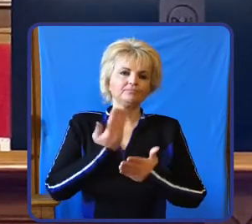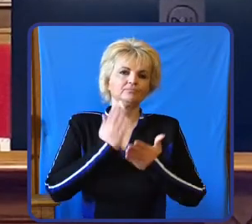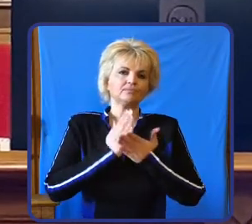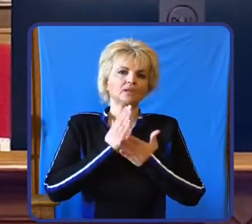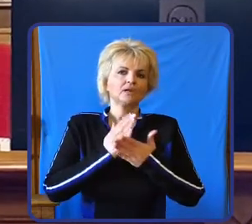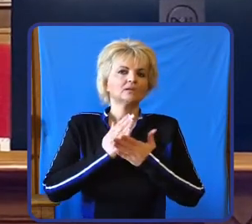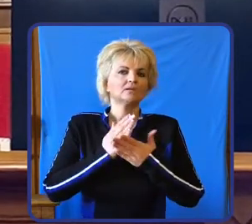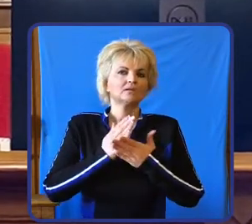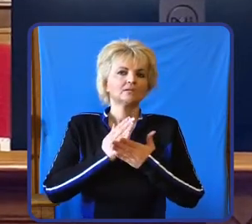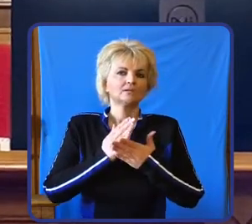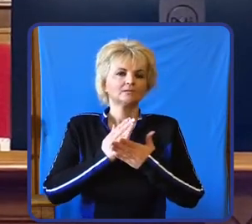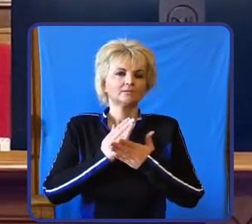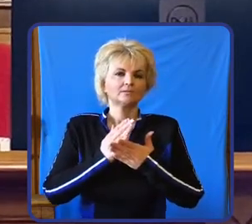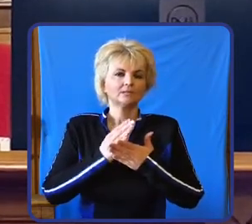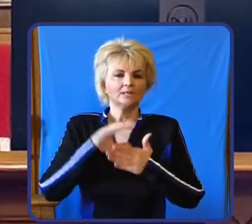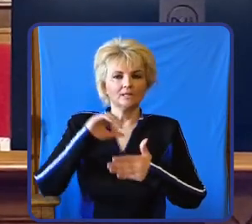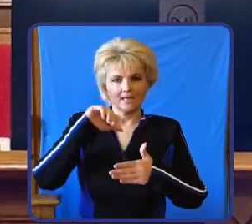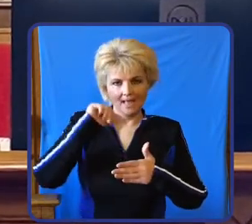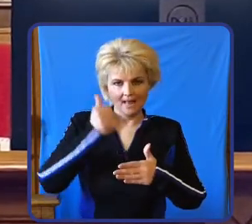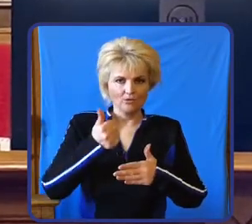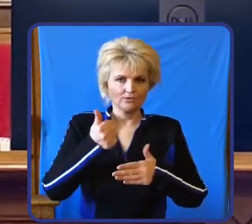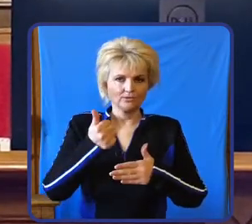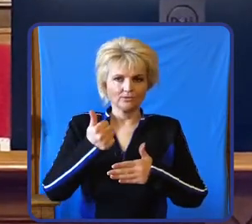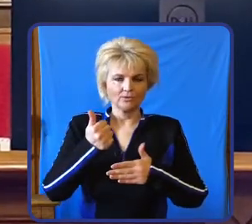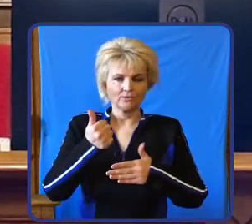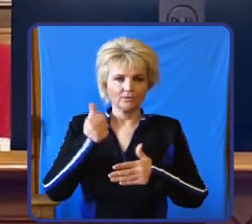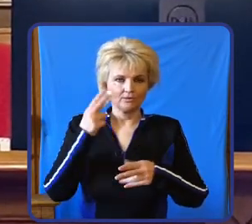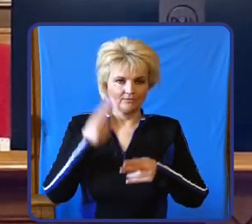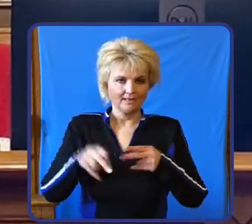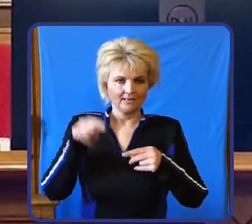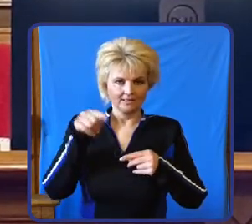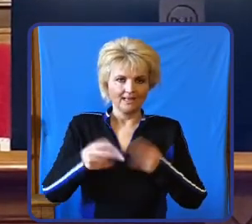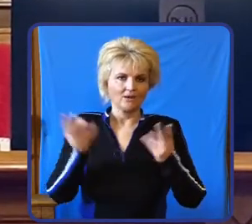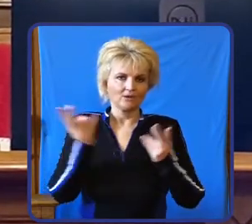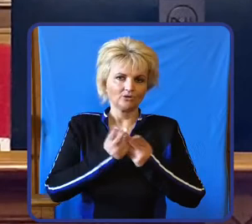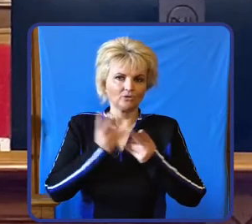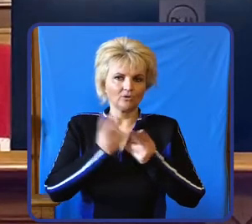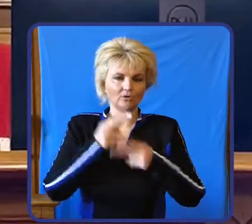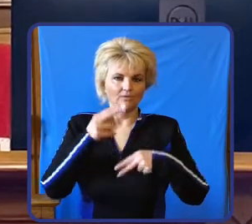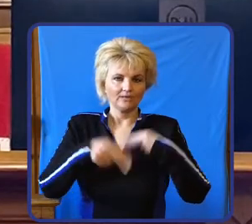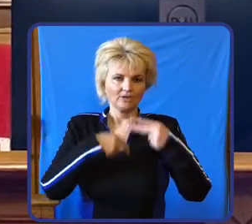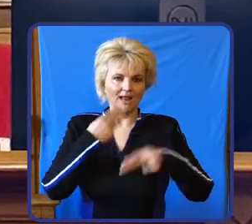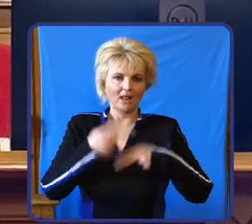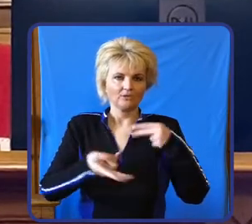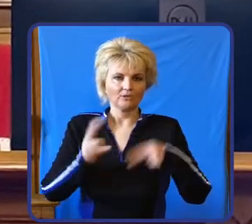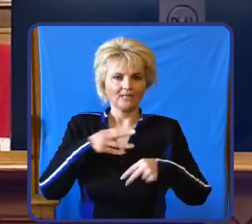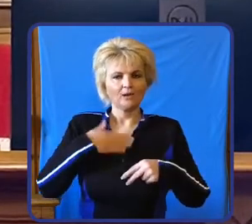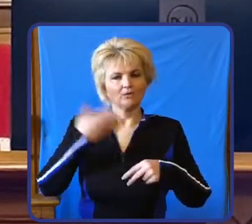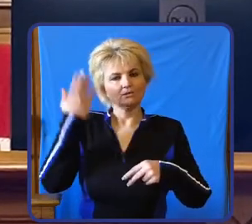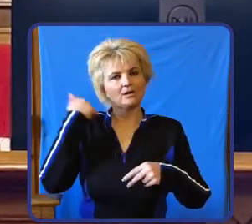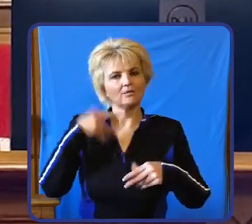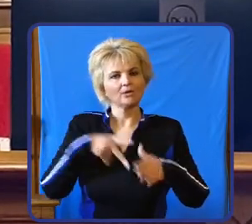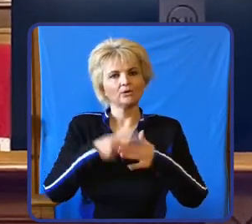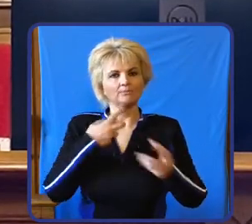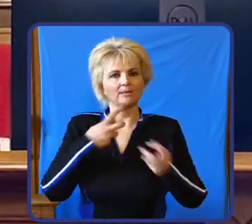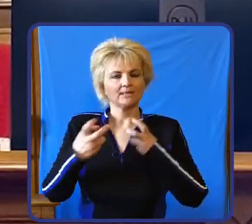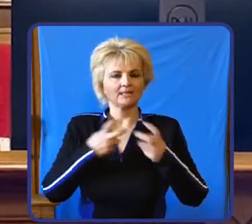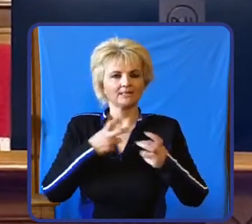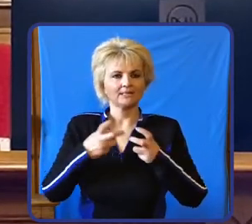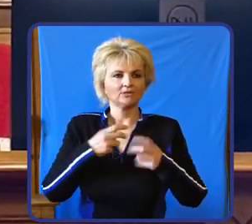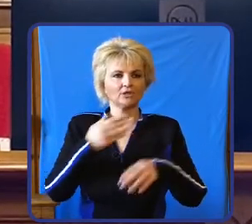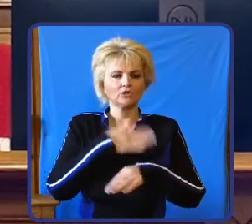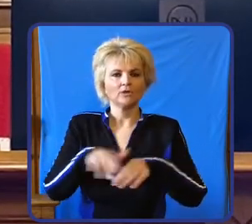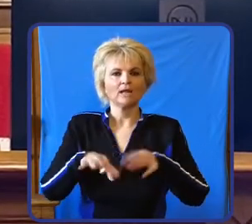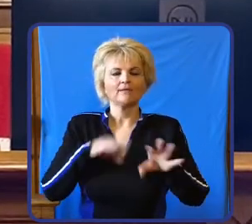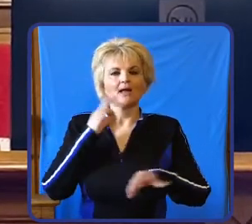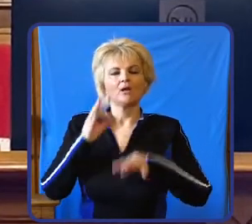alkalmat, hogy tudomásom szerint első alkalommal végzettek hasonló vizsgálatot itt nálunk. Ugye tavaly egy közbeszerzés során választottuk ki az